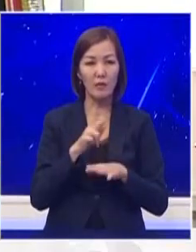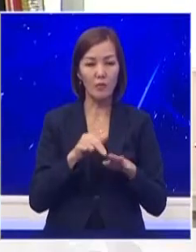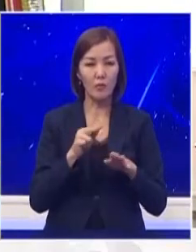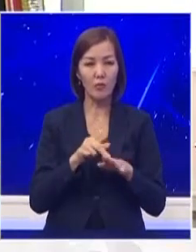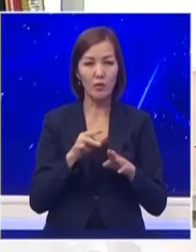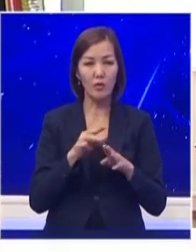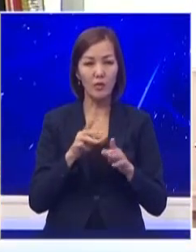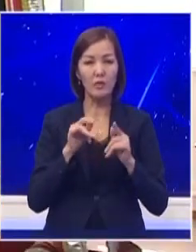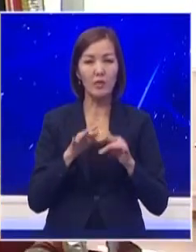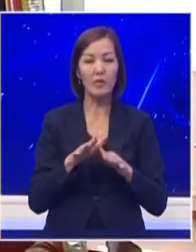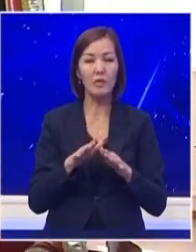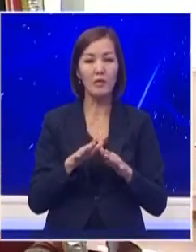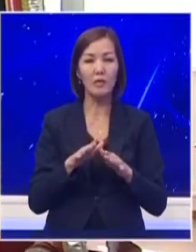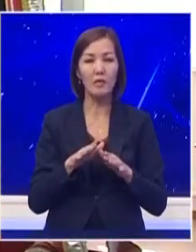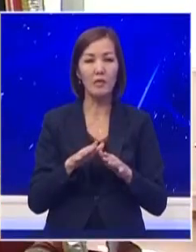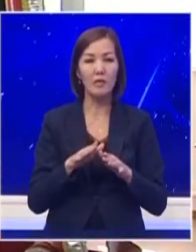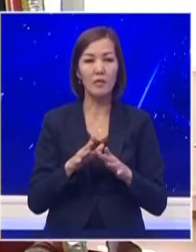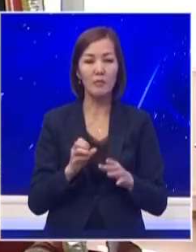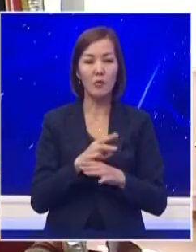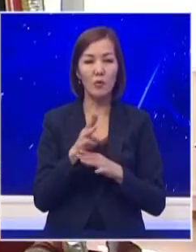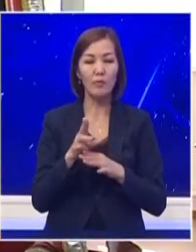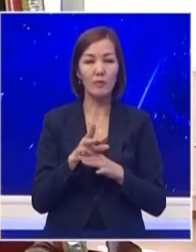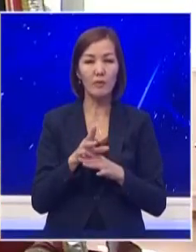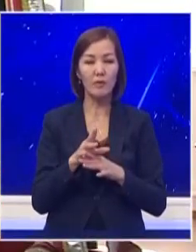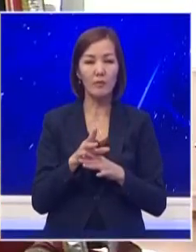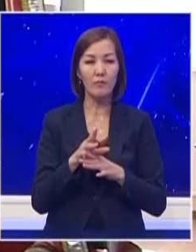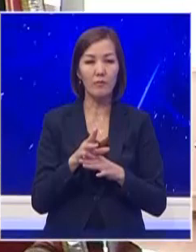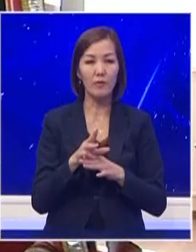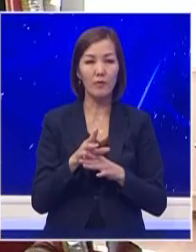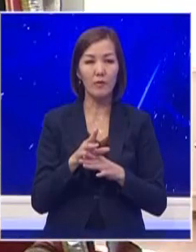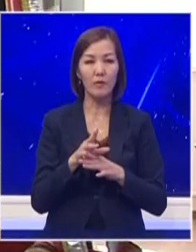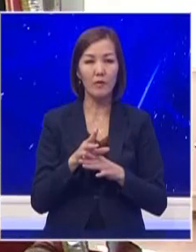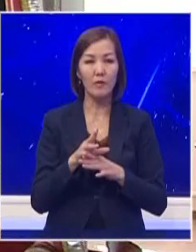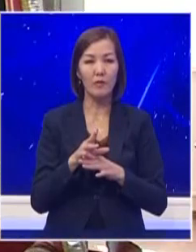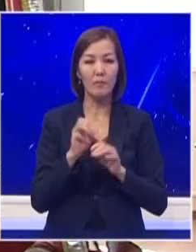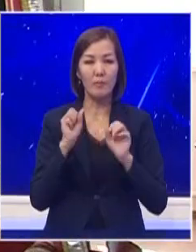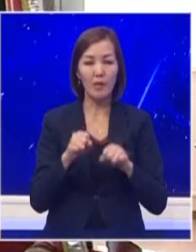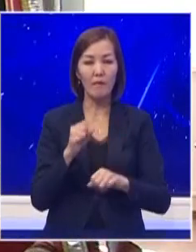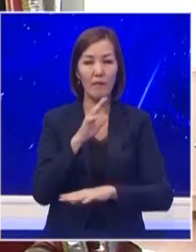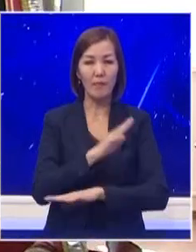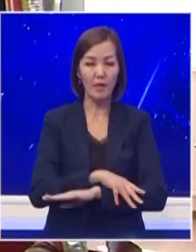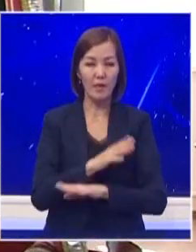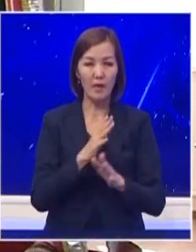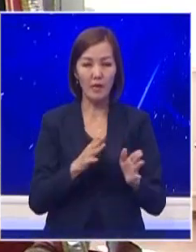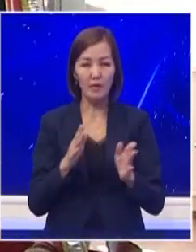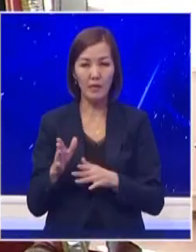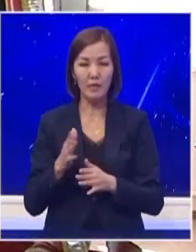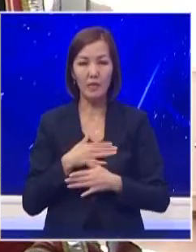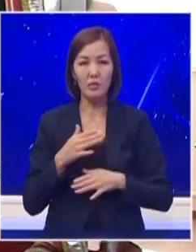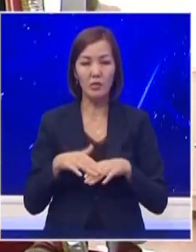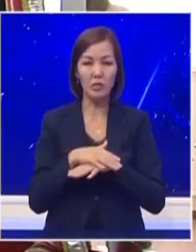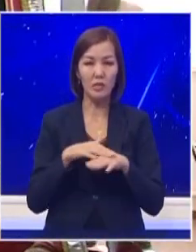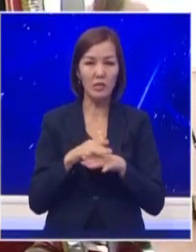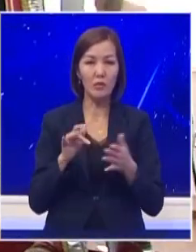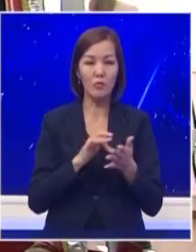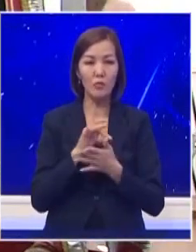дадут положительные результаты по обеспечению правопорядка предстоящих наших выборах предстоящих наши жители